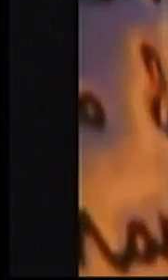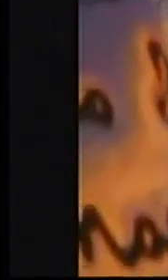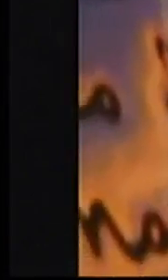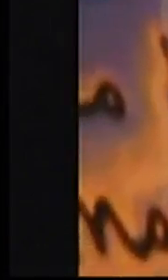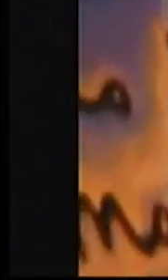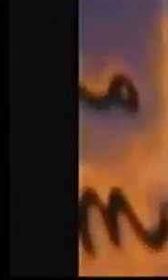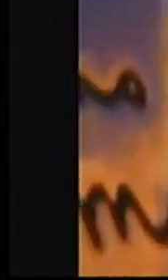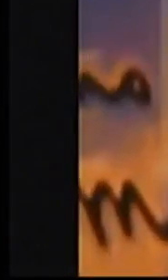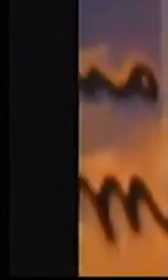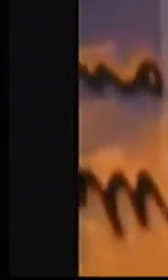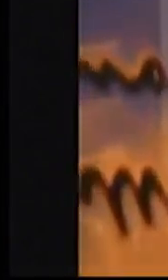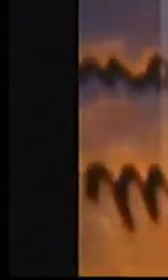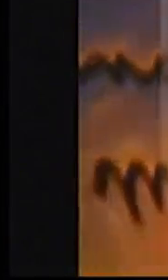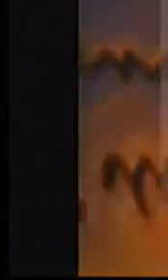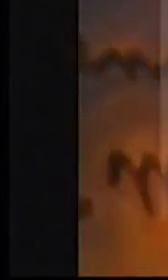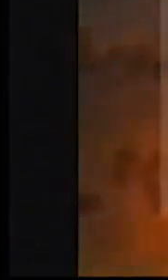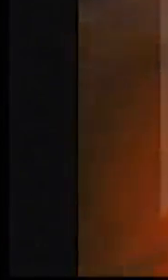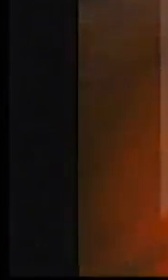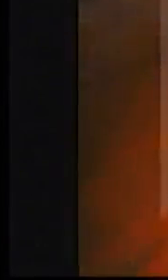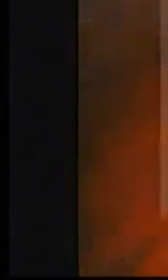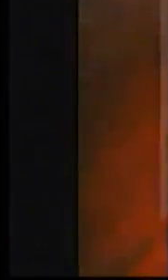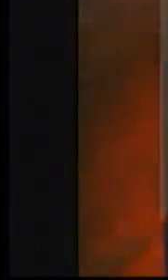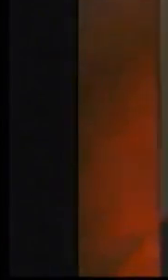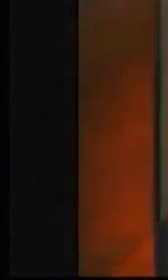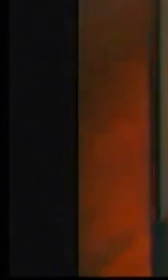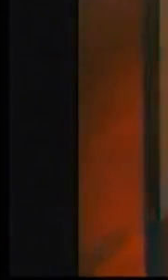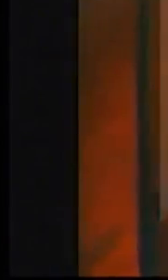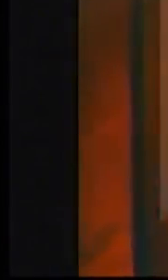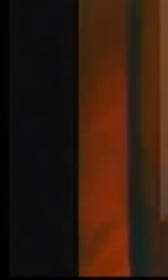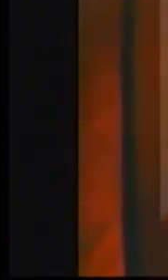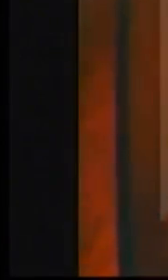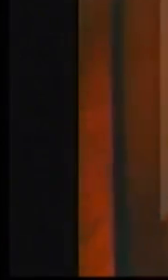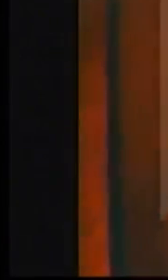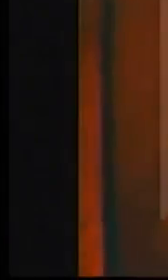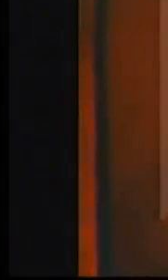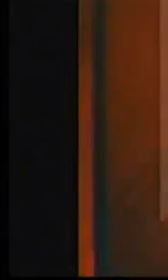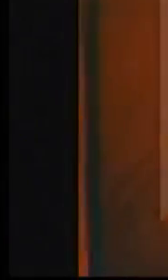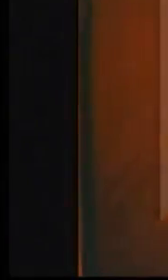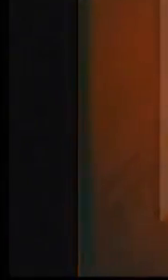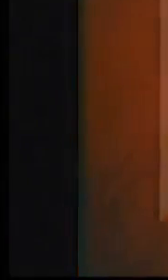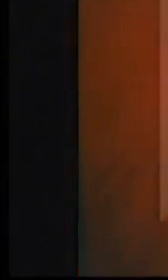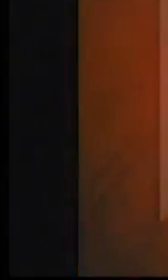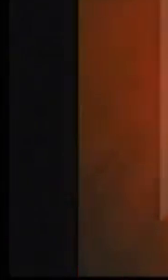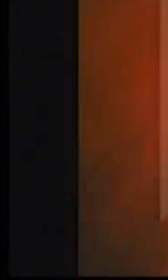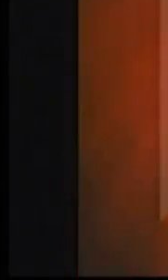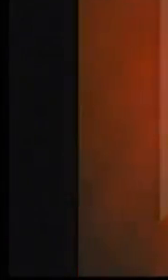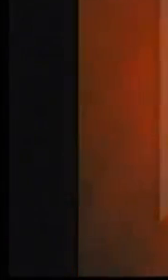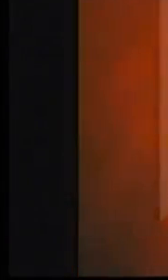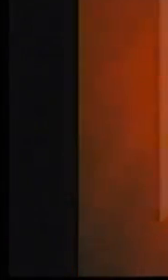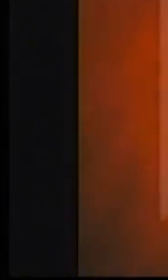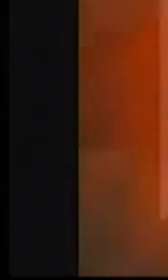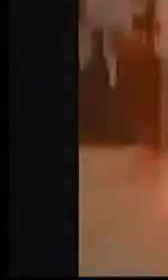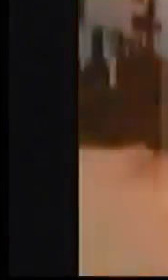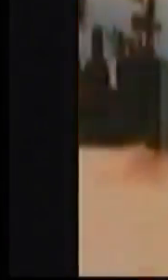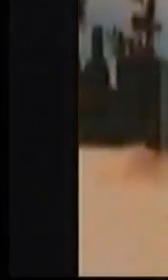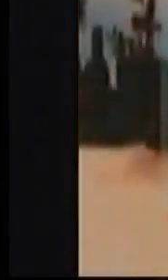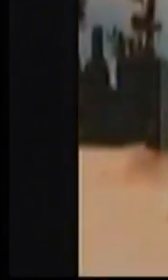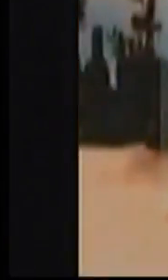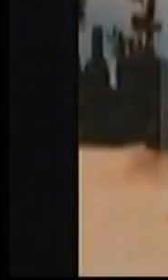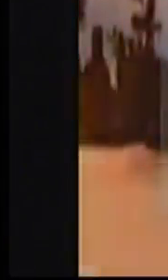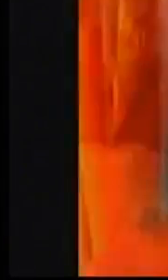mo'y tagumpay na nagpiniming. Ang bituin ng araw na kailan pa may di magdidilim.